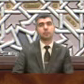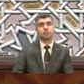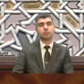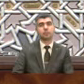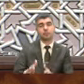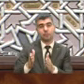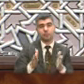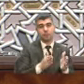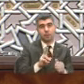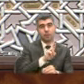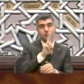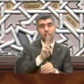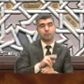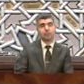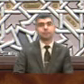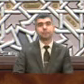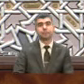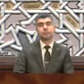نمر للسؤال الموالي،